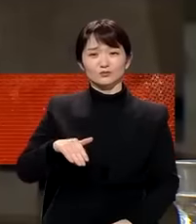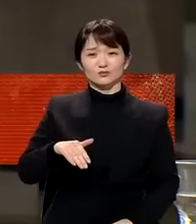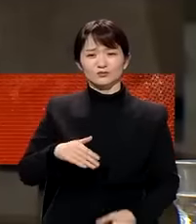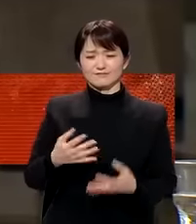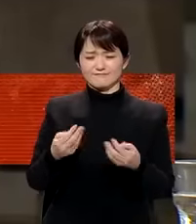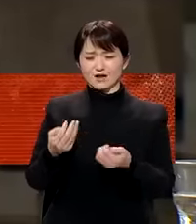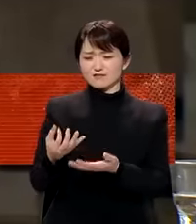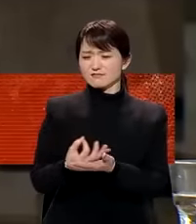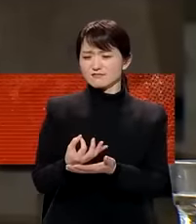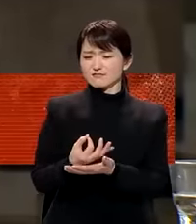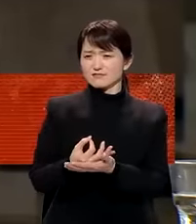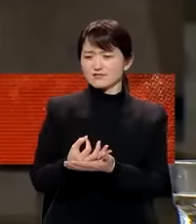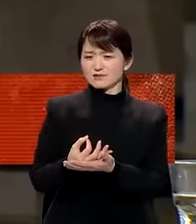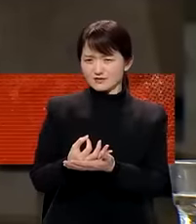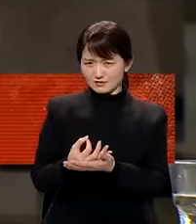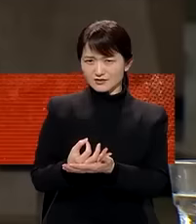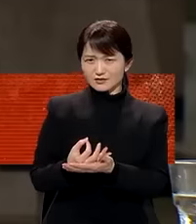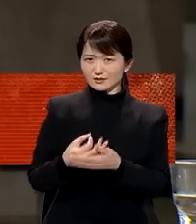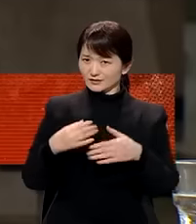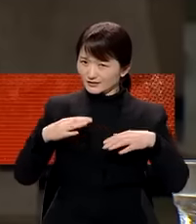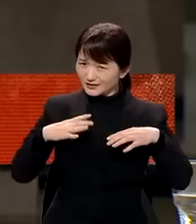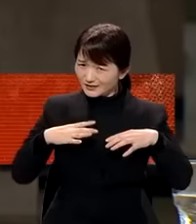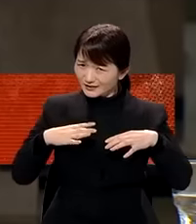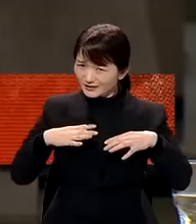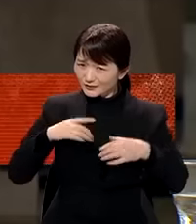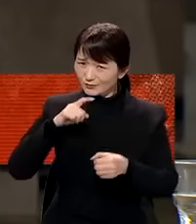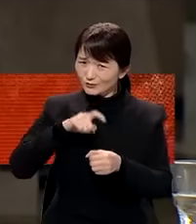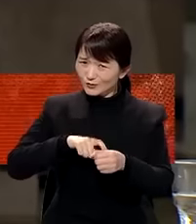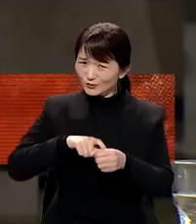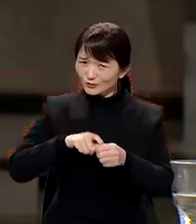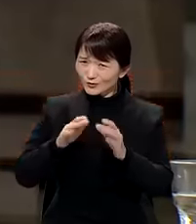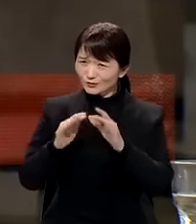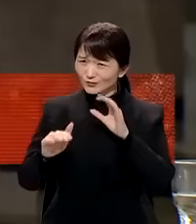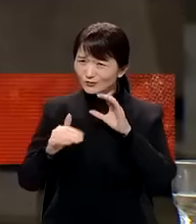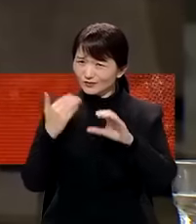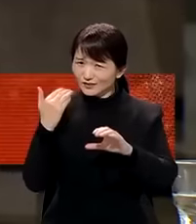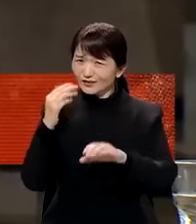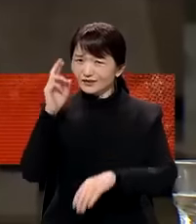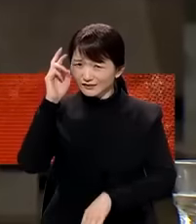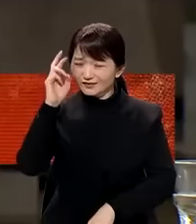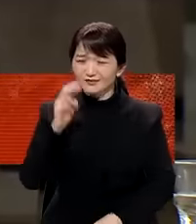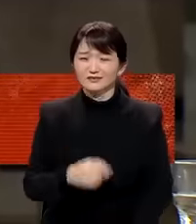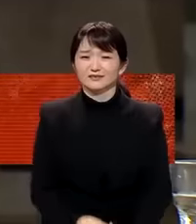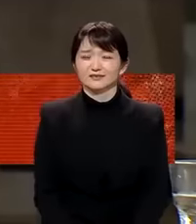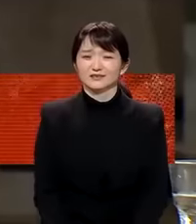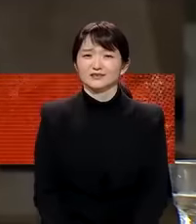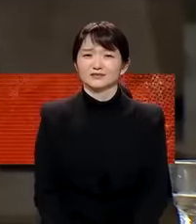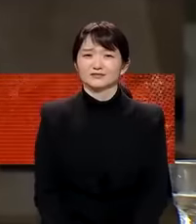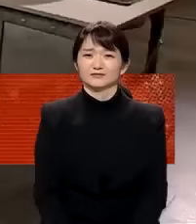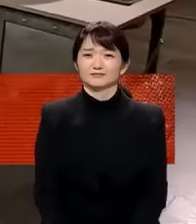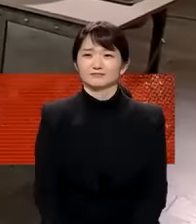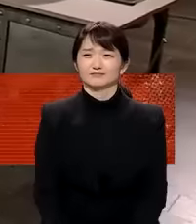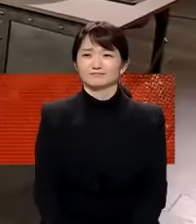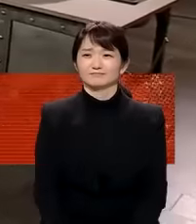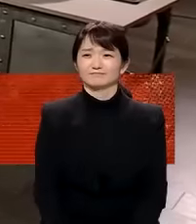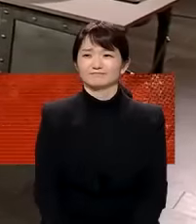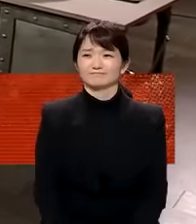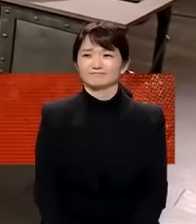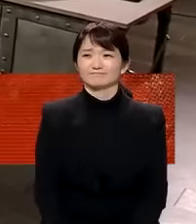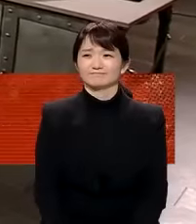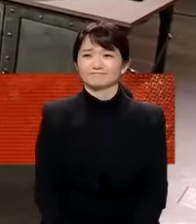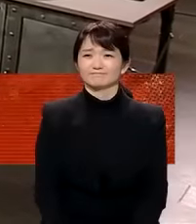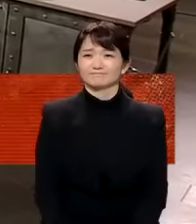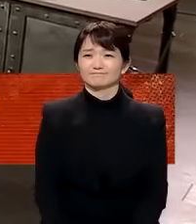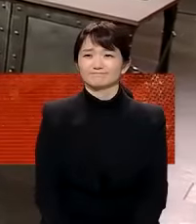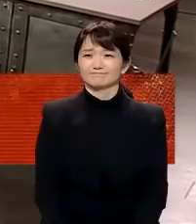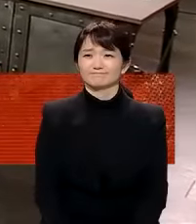것을 혹시 우리 시청자분들 좀 자랑하려고 한 것은 아닌가 하는 그런 생각이 덜 정도입니다 아 자 양병 사님 제가